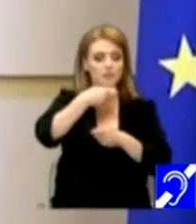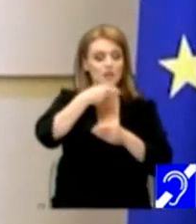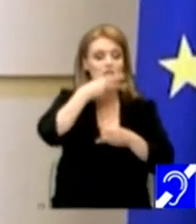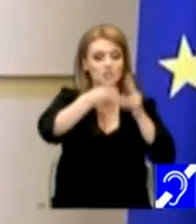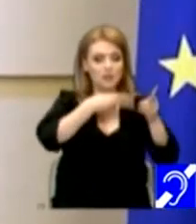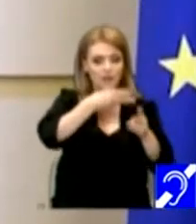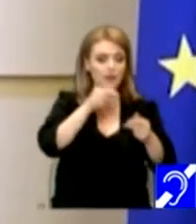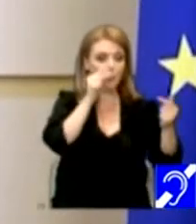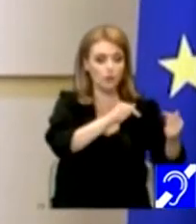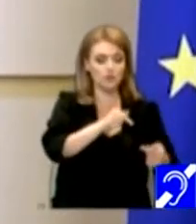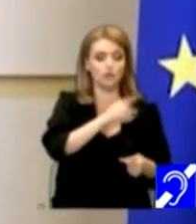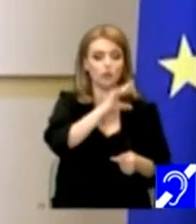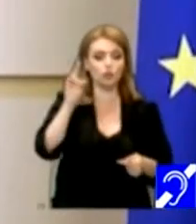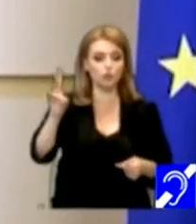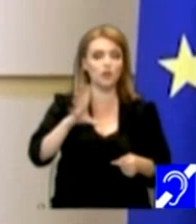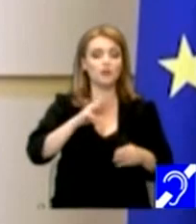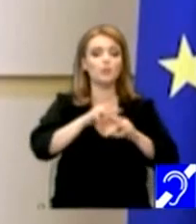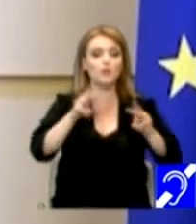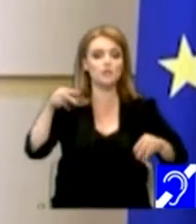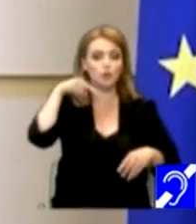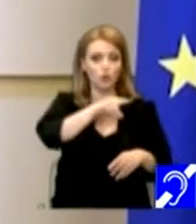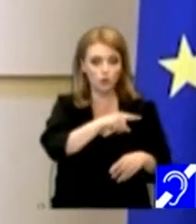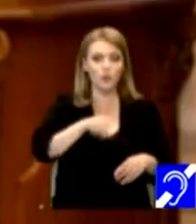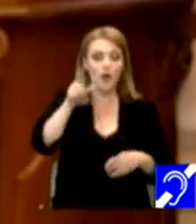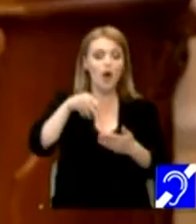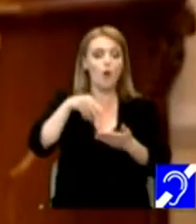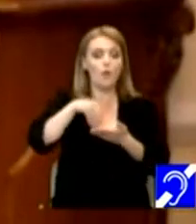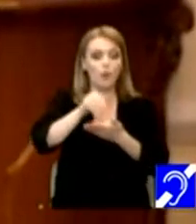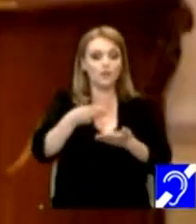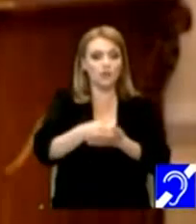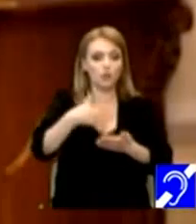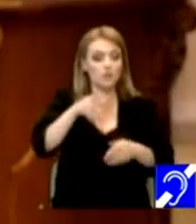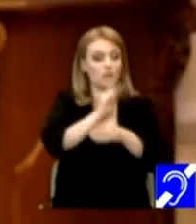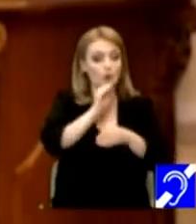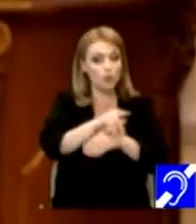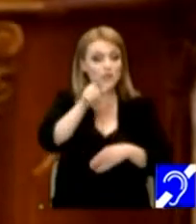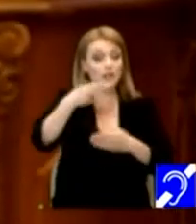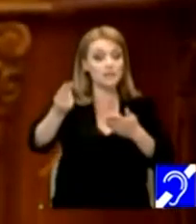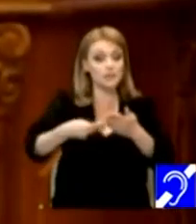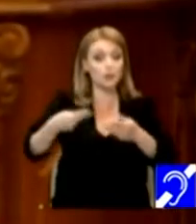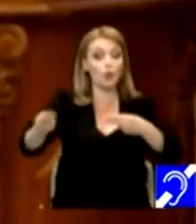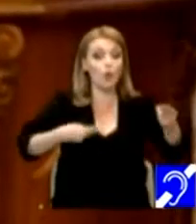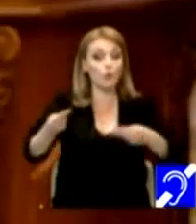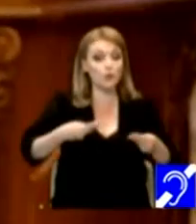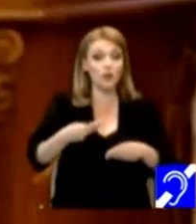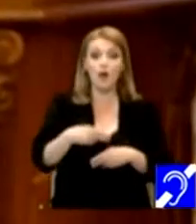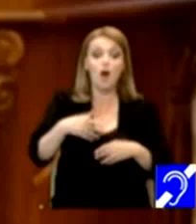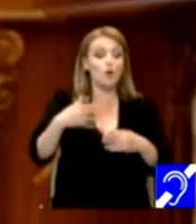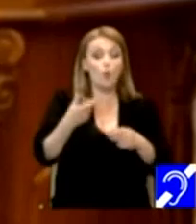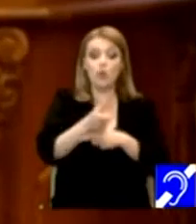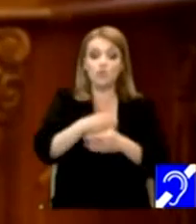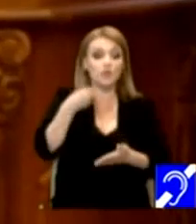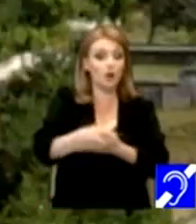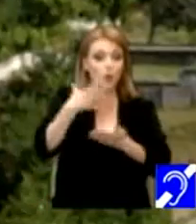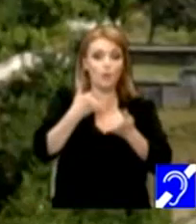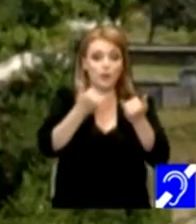Organizată. Candidatul la funcția de deputat, Mihai Popșoi, îl acuză pe Igor Dodon că atunci ar fi semnat un contract păgubos Republicii